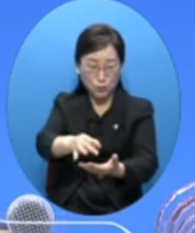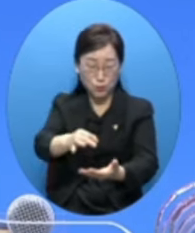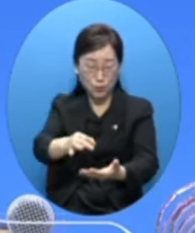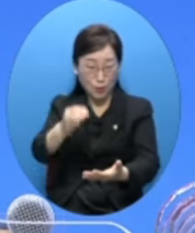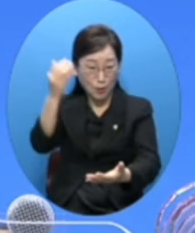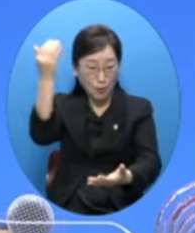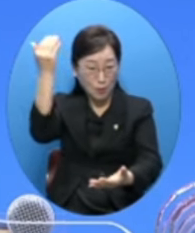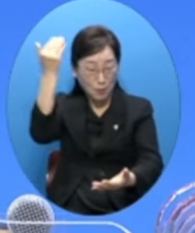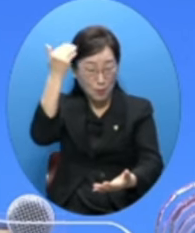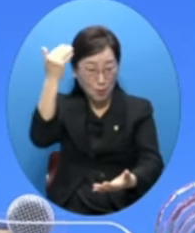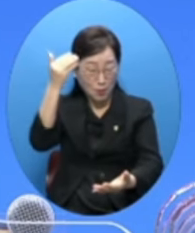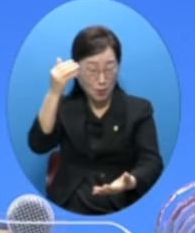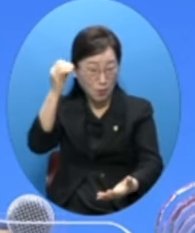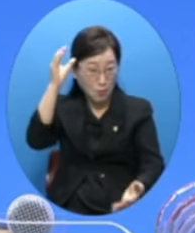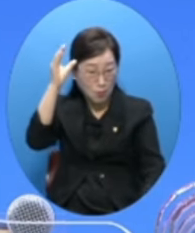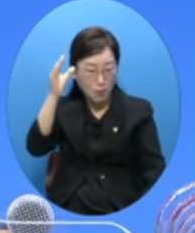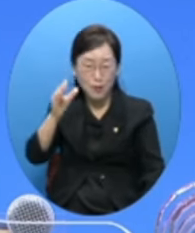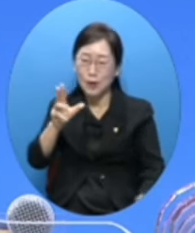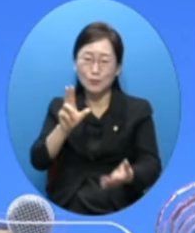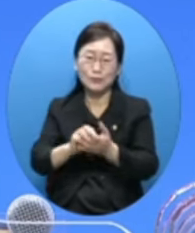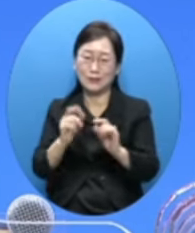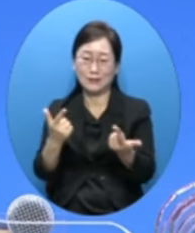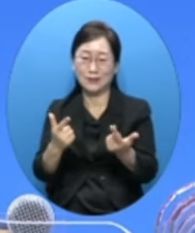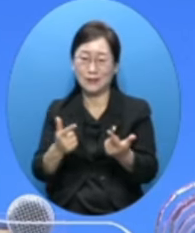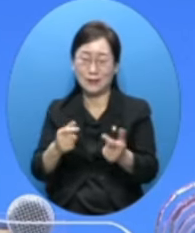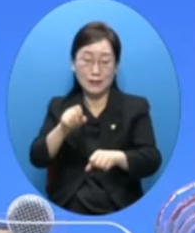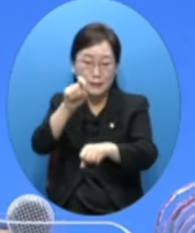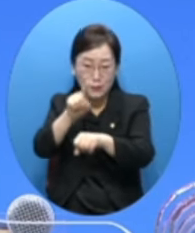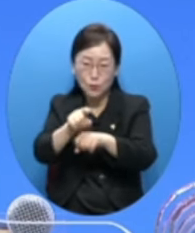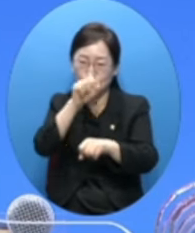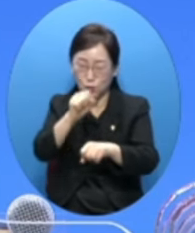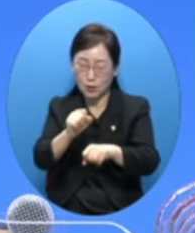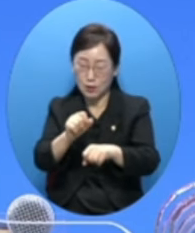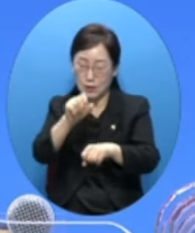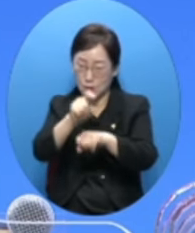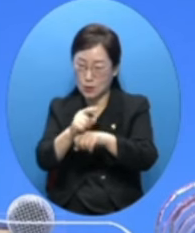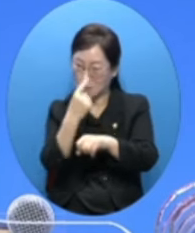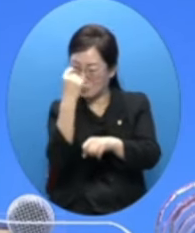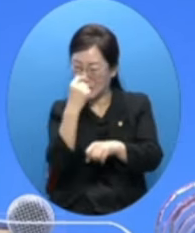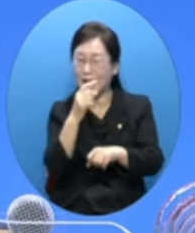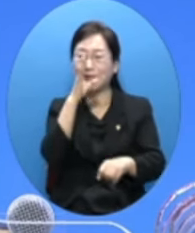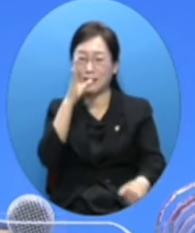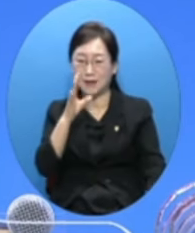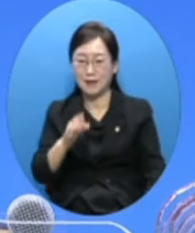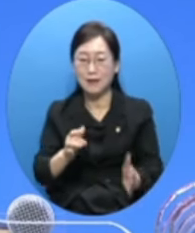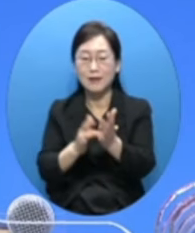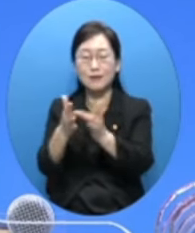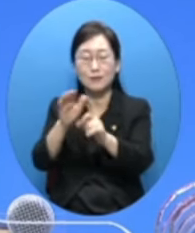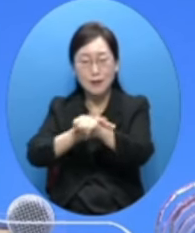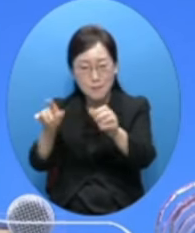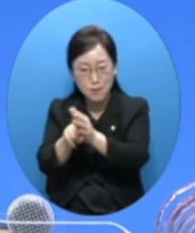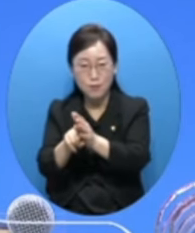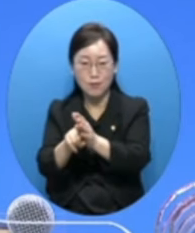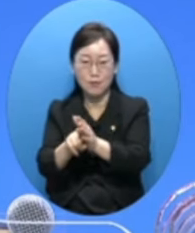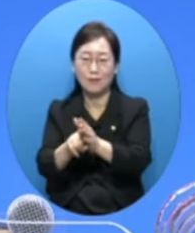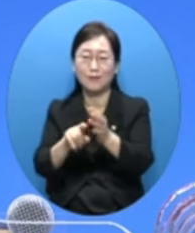번째 문제고 성격이 좋아야 돼요. 성격이 모나 있으면 안 됩니다. 우리 예수를 잘 믿어야 돼요. 그러면은